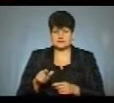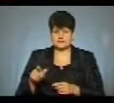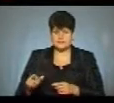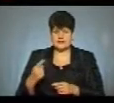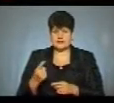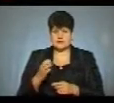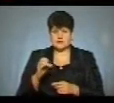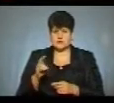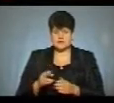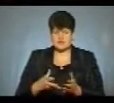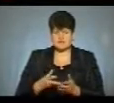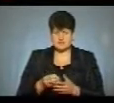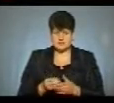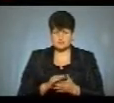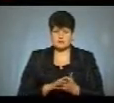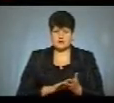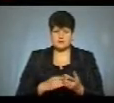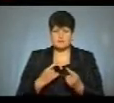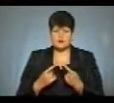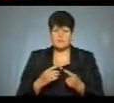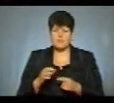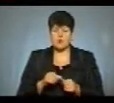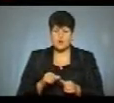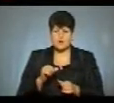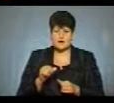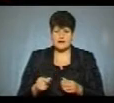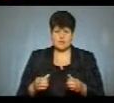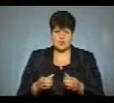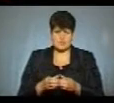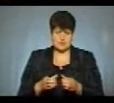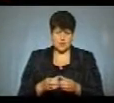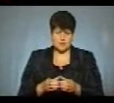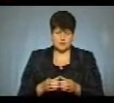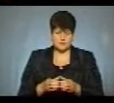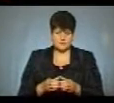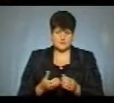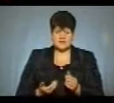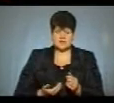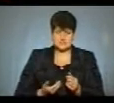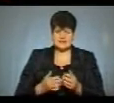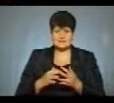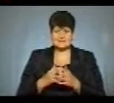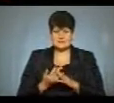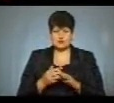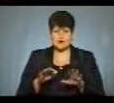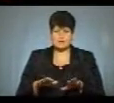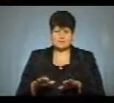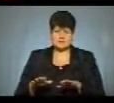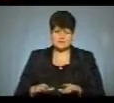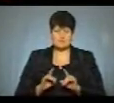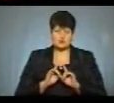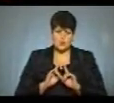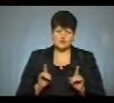соціальний внесок. Далі ми говоримо про окрему таку категорію, як жителі сільської місцевості,